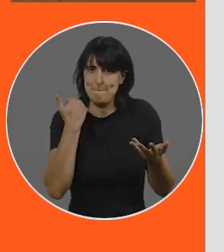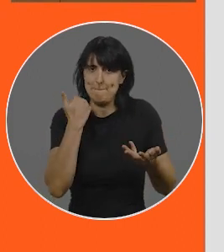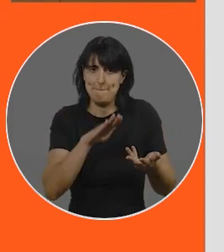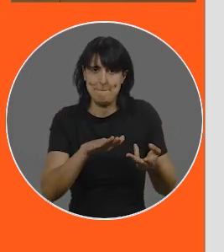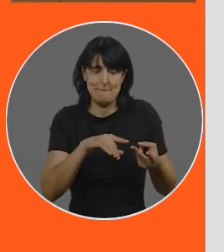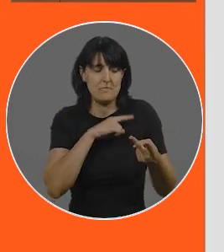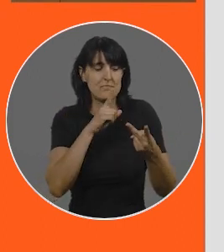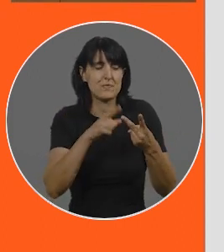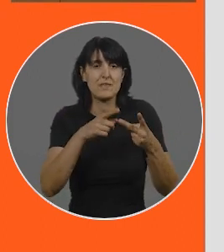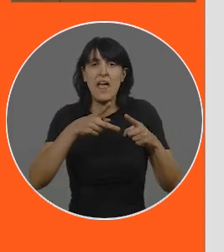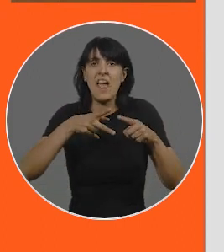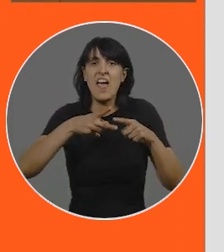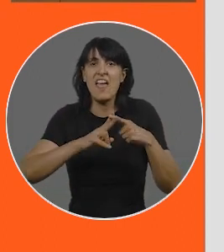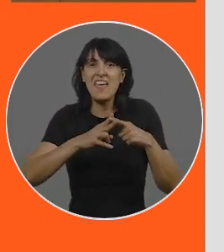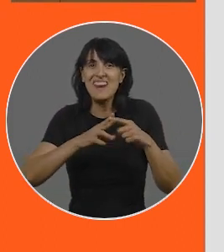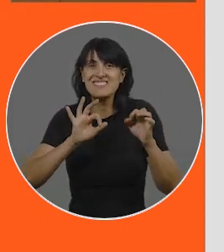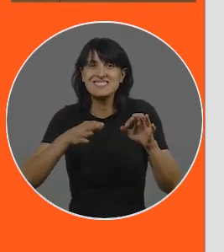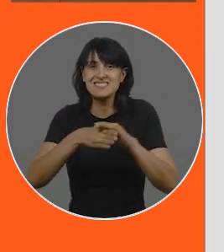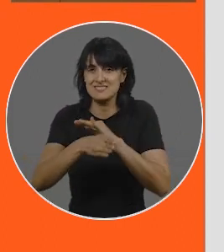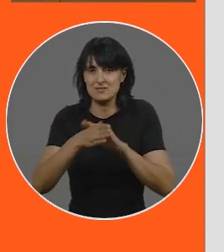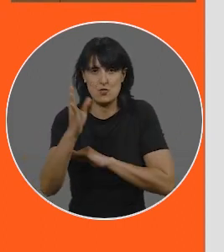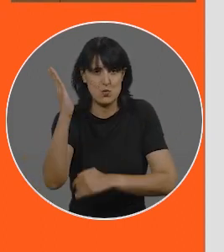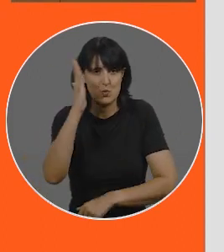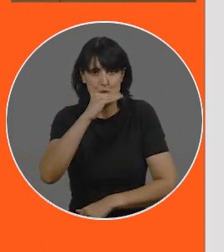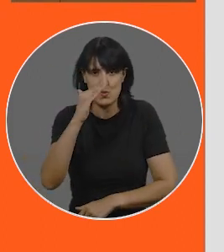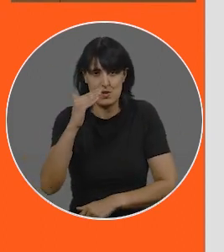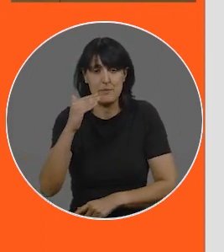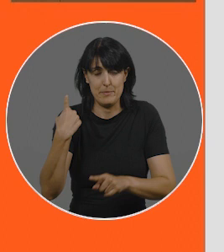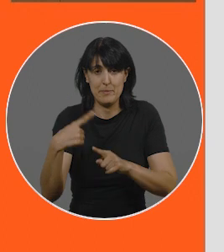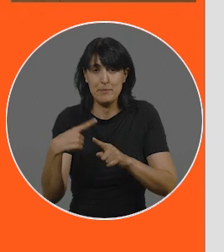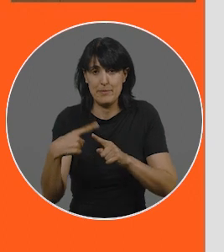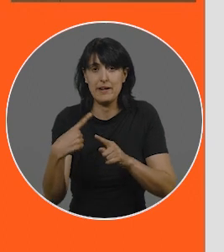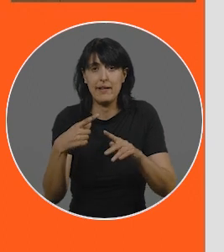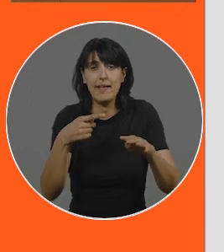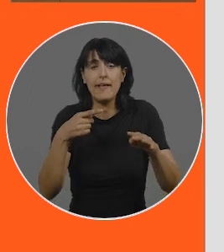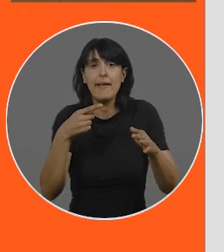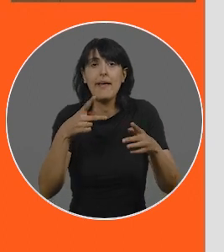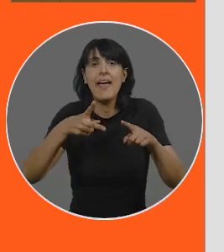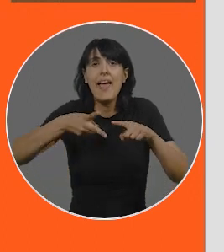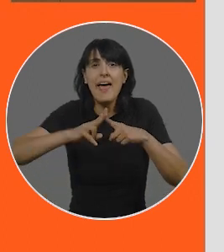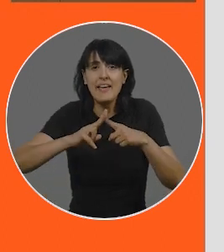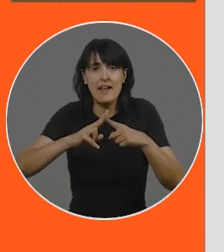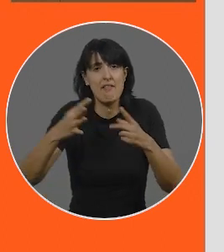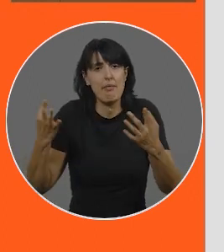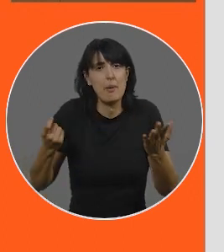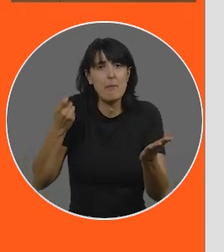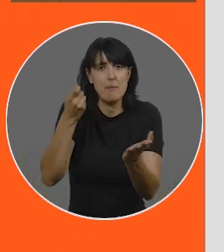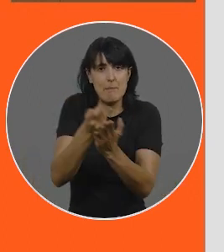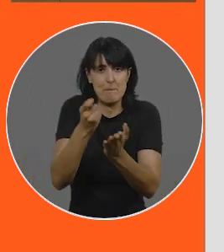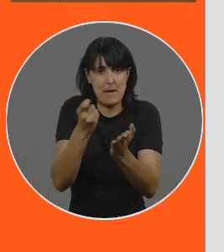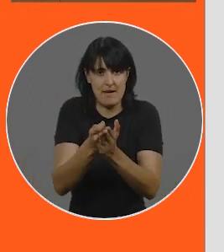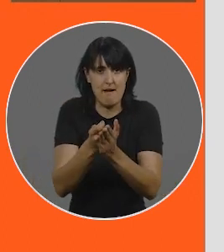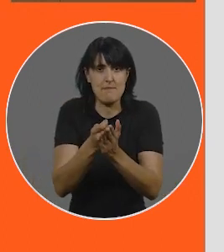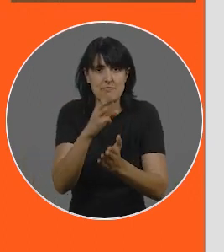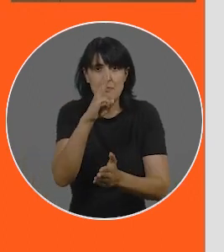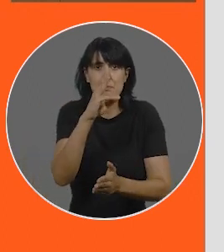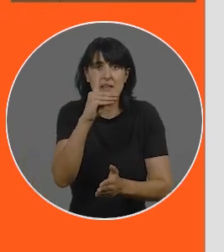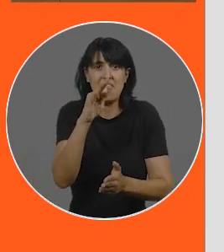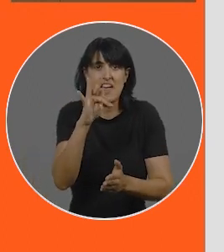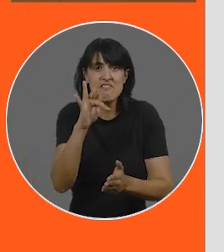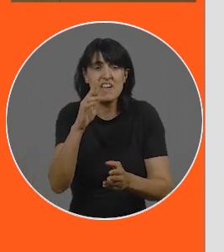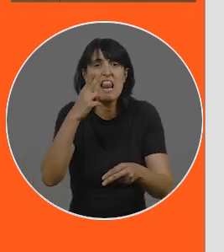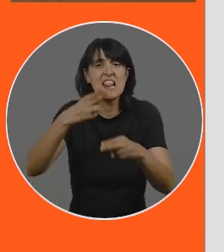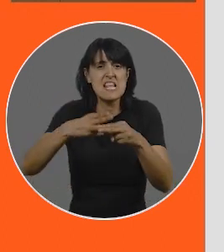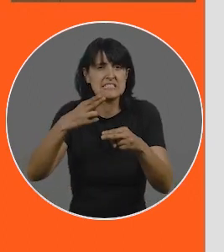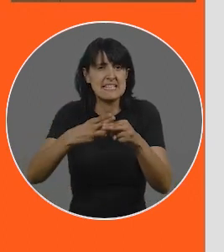màxima. Després perquè possiblement no tenim les eines, perquè les eines per fer-los accessibles són de pagament. Llavors no tothom té accés a un Acrobat